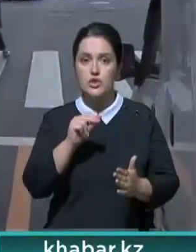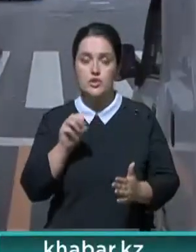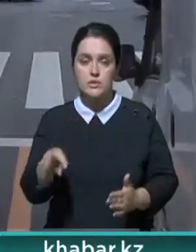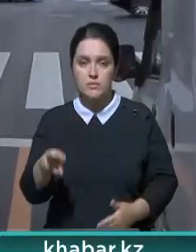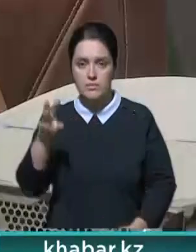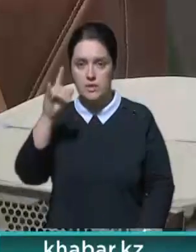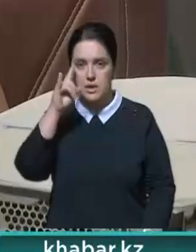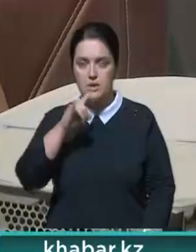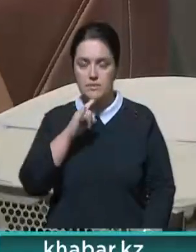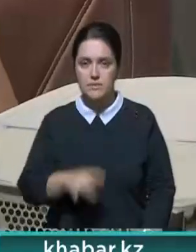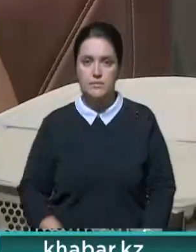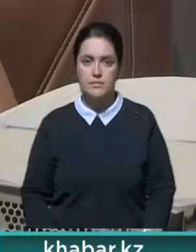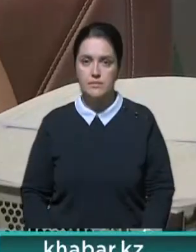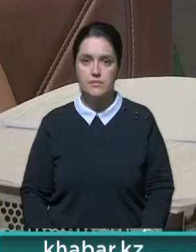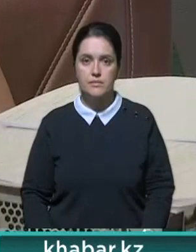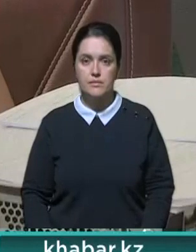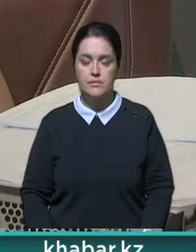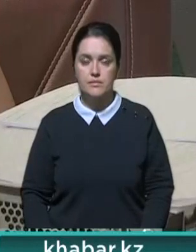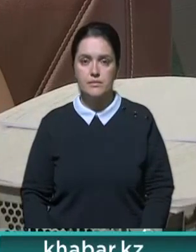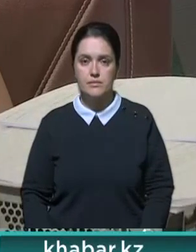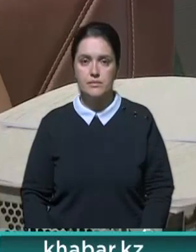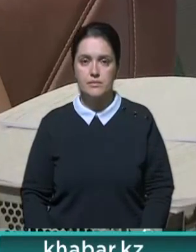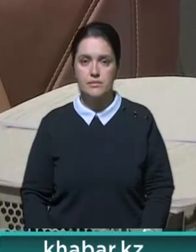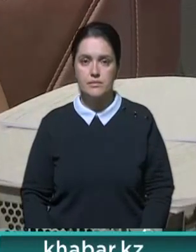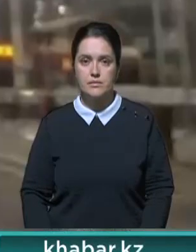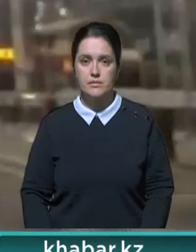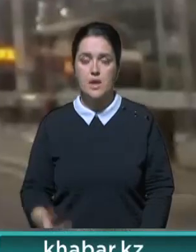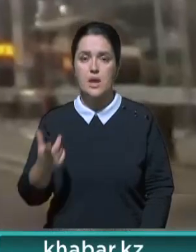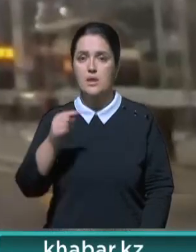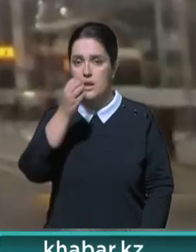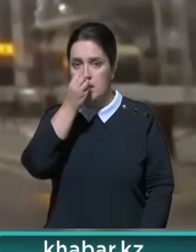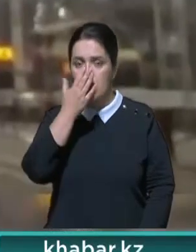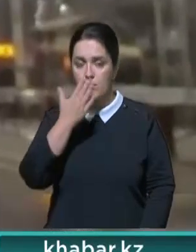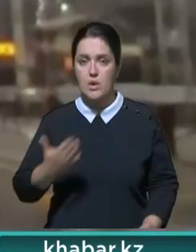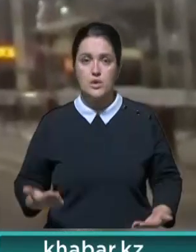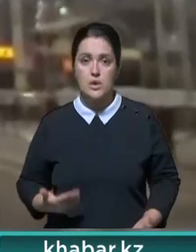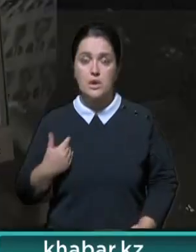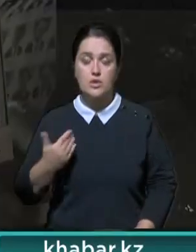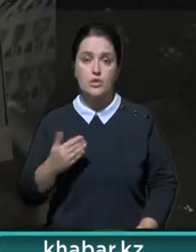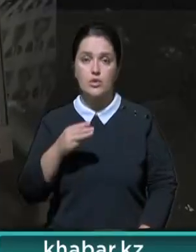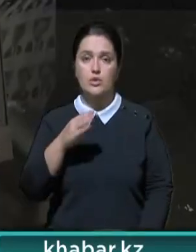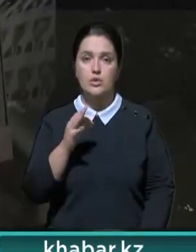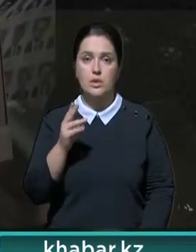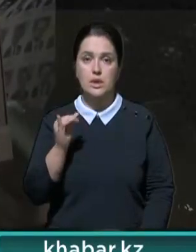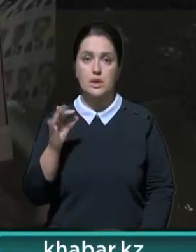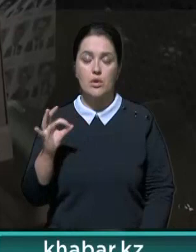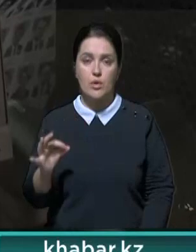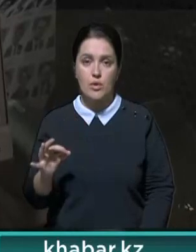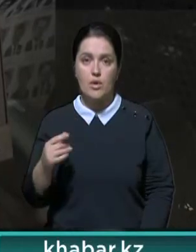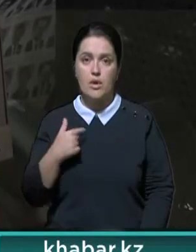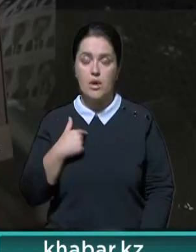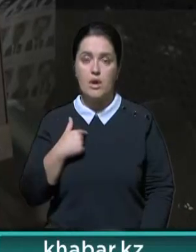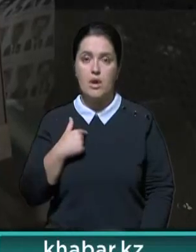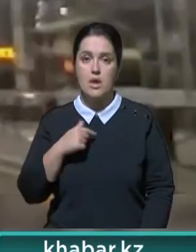нашей. Аян, а в каком районе Японии вы живете? Я живу в Токио. А сегодня из-за